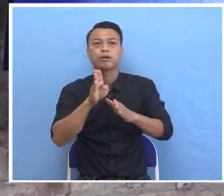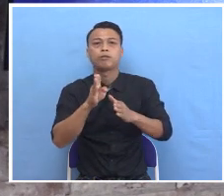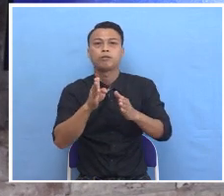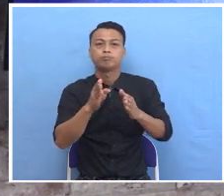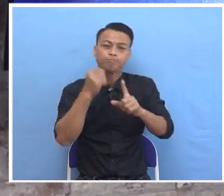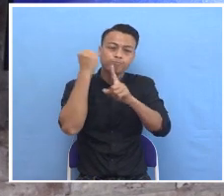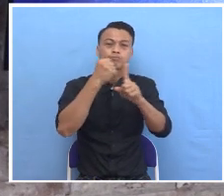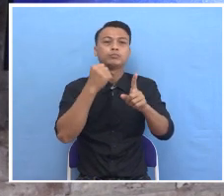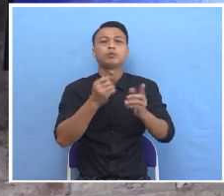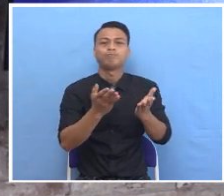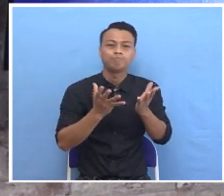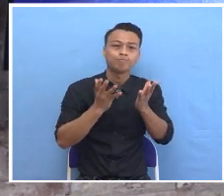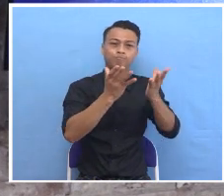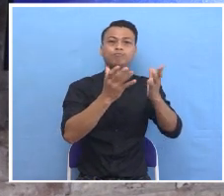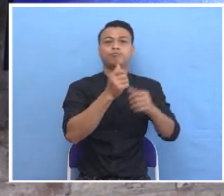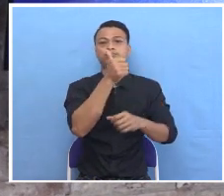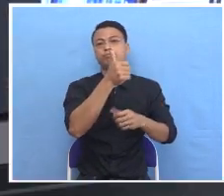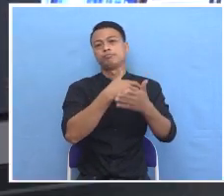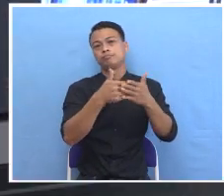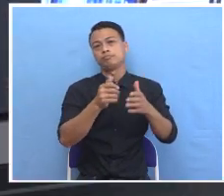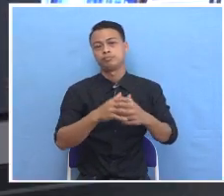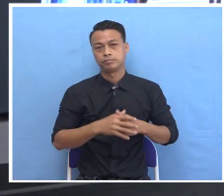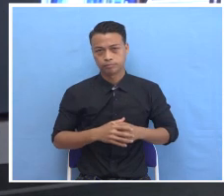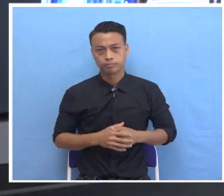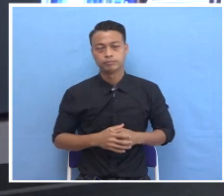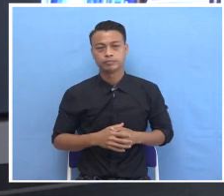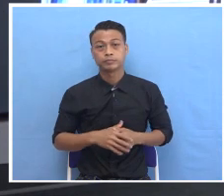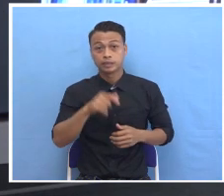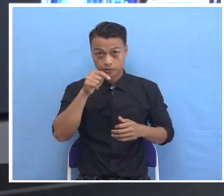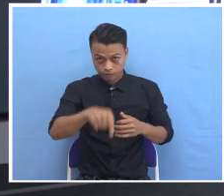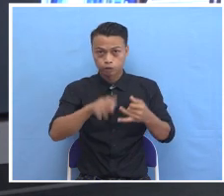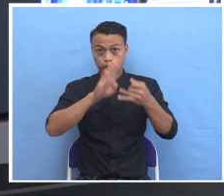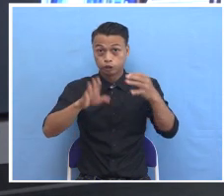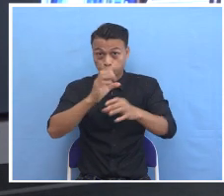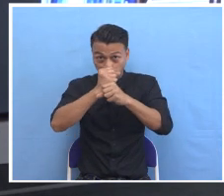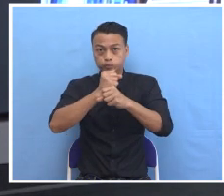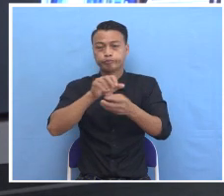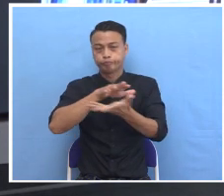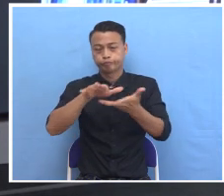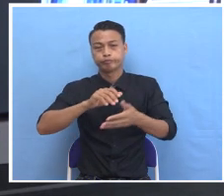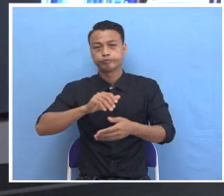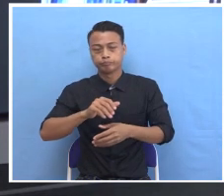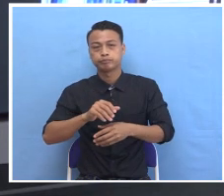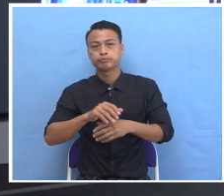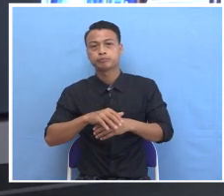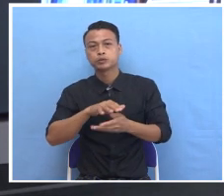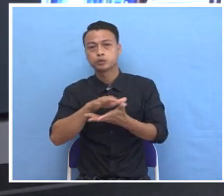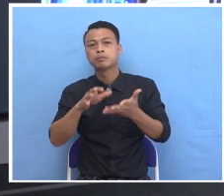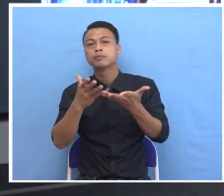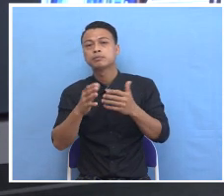တည်းပဲပြောရင်းနဲ့မှညီကုန်းချုပ်ချင်တာပါကျွန်တော်တို့ဒီလိုလေးညီကုန်းချုပ်ချင်ပါတယ်ခင်ဗျအဲ့တော့ရွေးကောက်ပွဲအကြိုကာလရေပြီးတော့